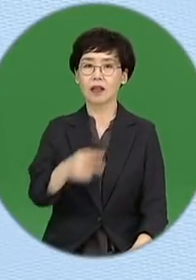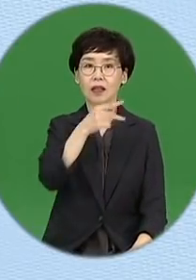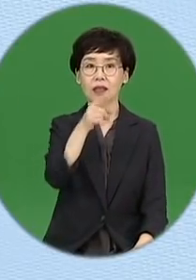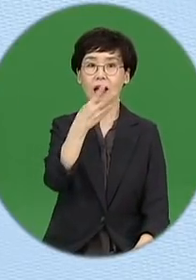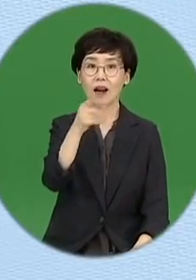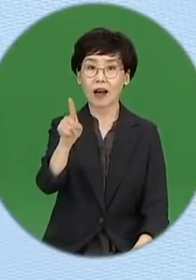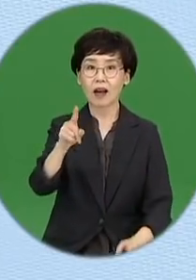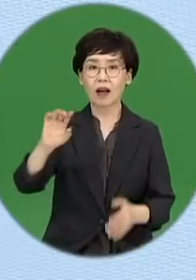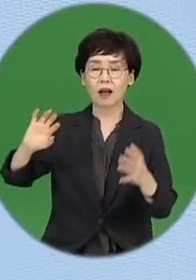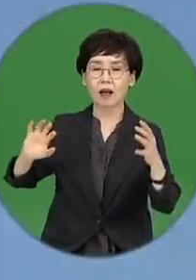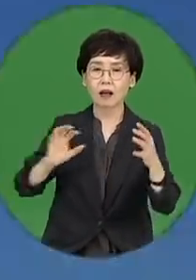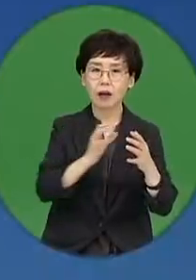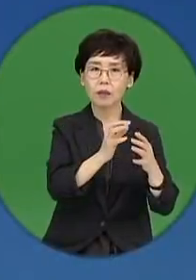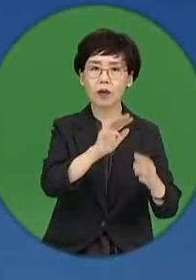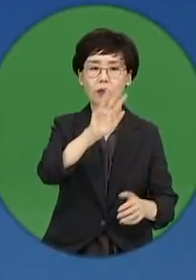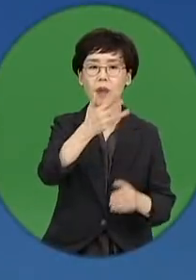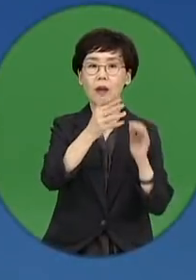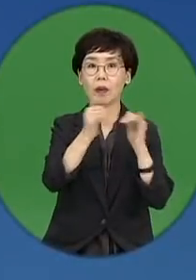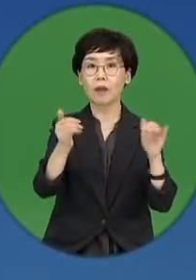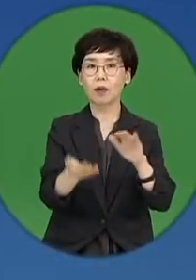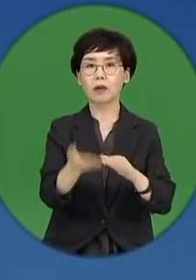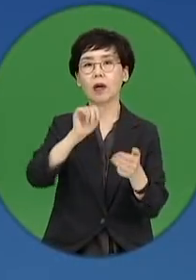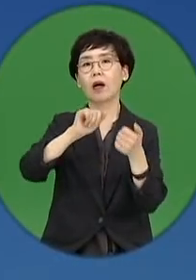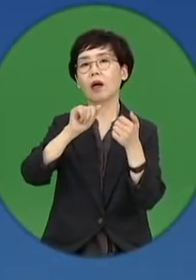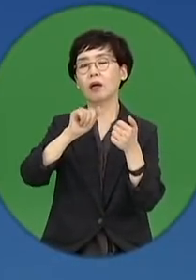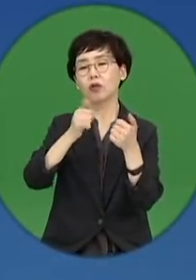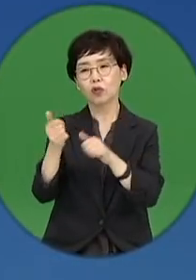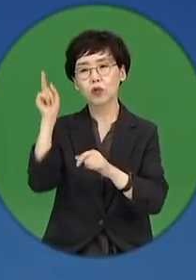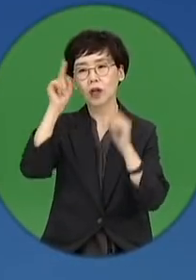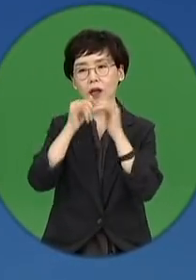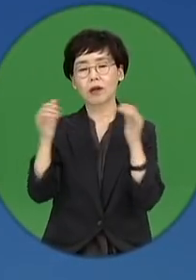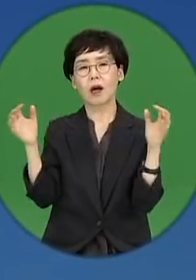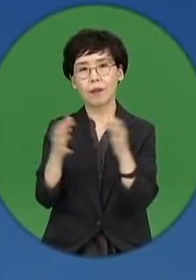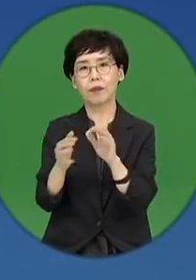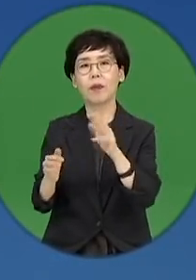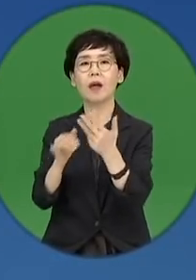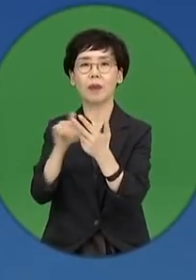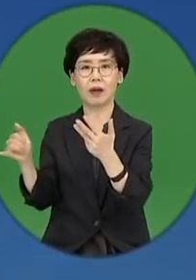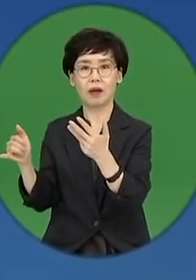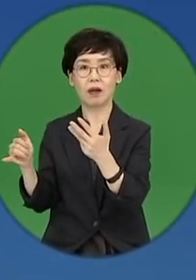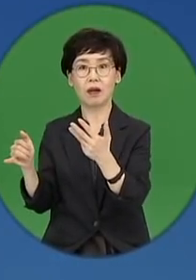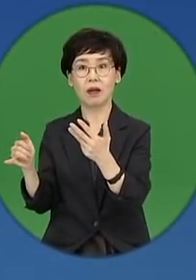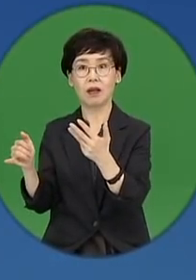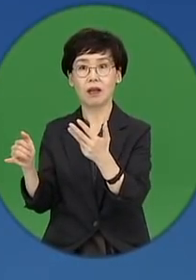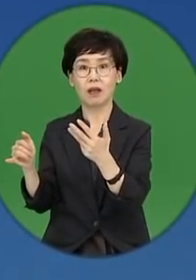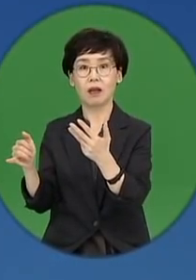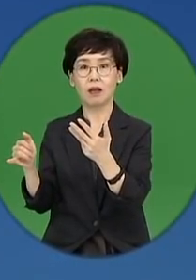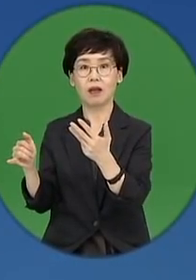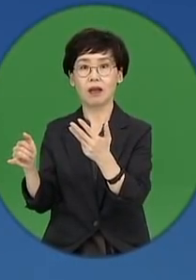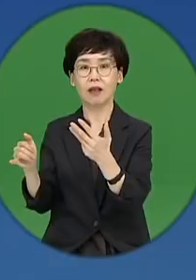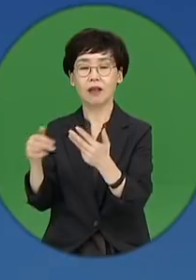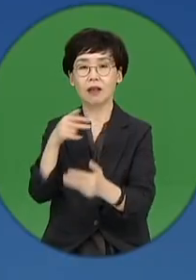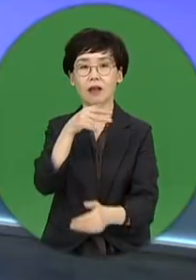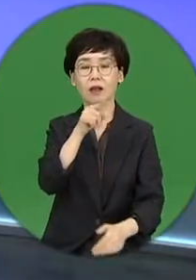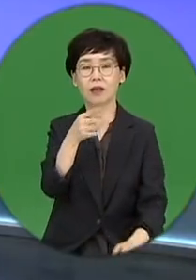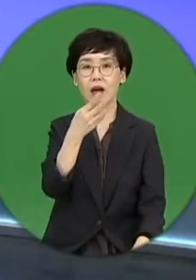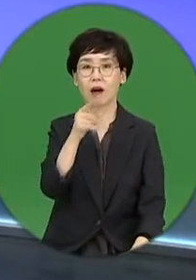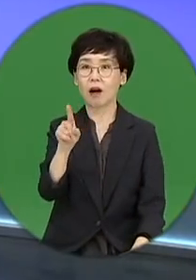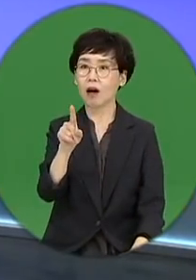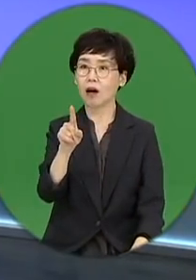태풍이 약 800명이 넘게 이제 사상자를 냈던 피해도 있었습니다. 예. 사라가